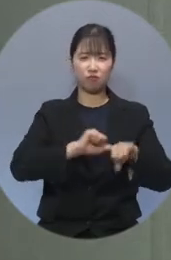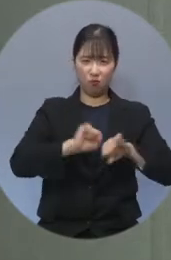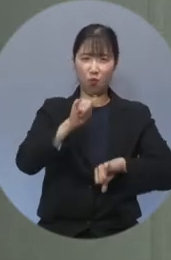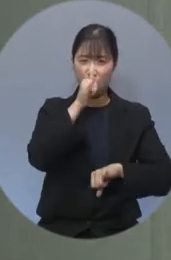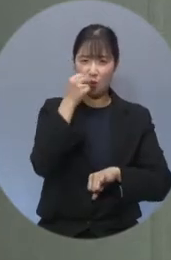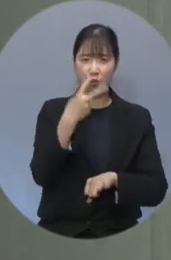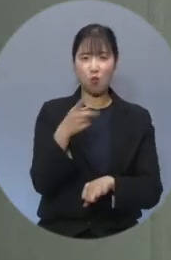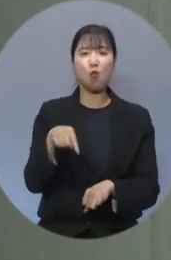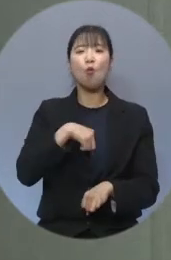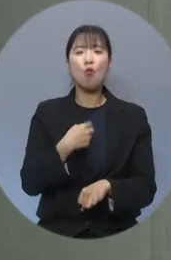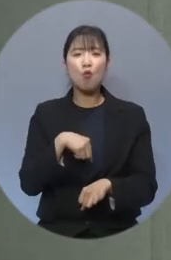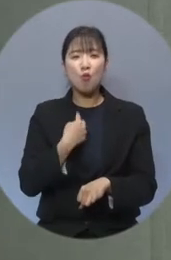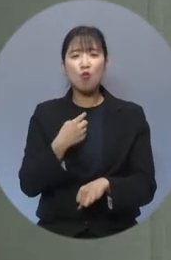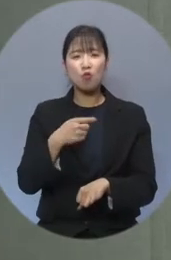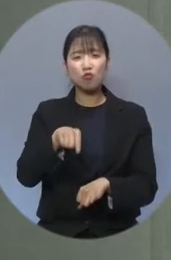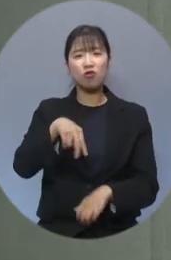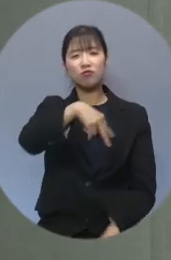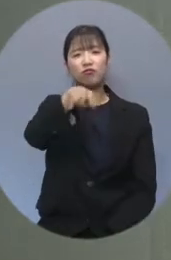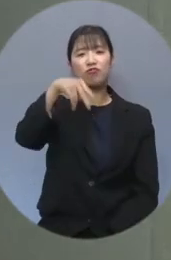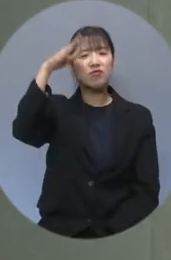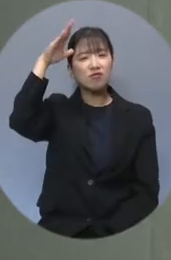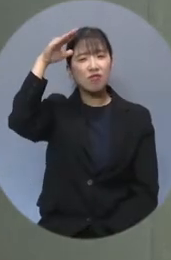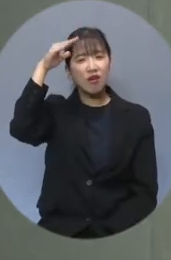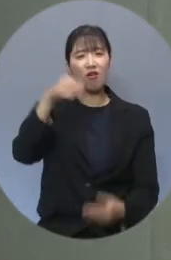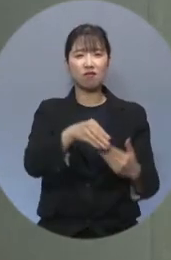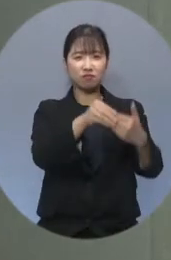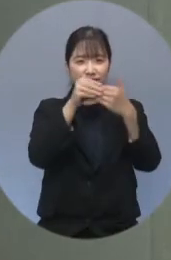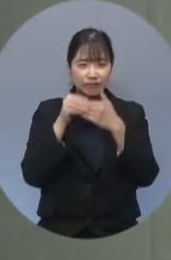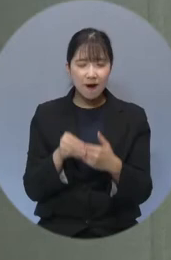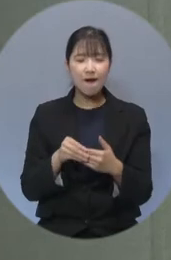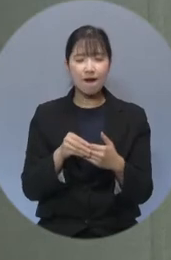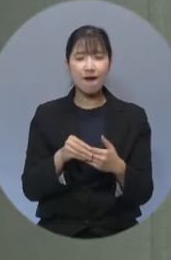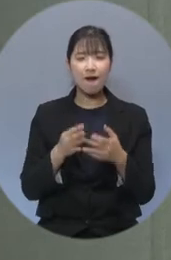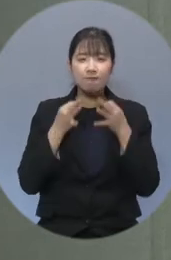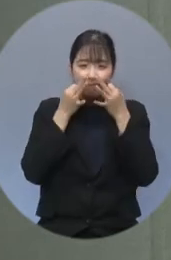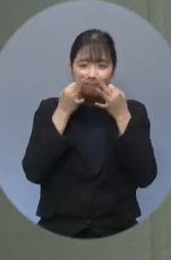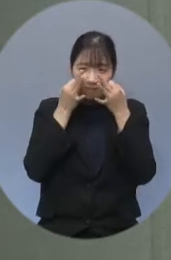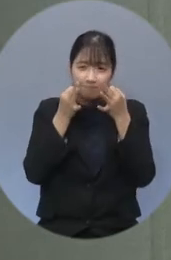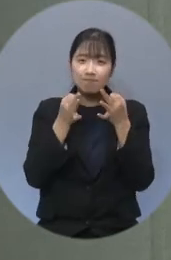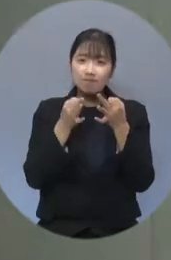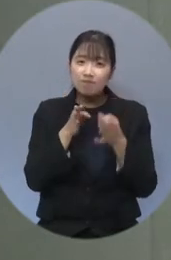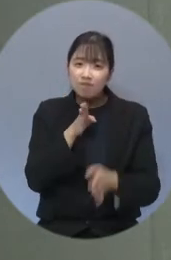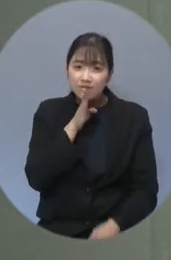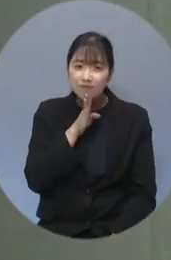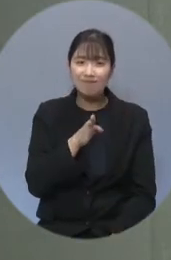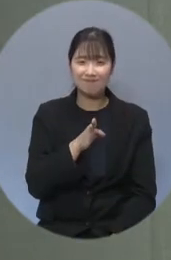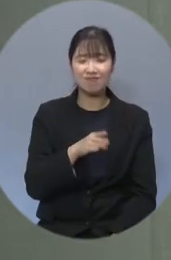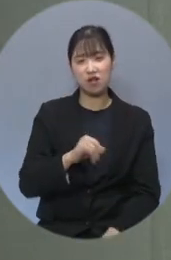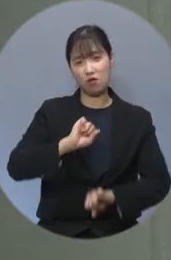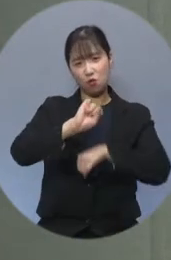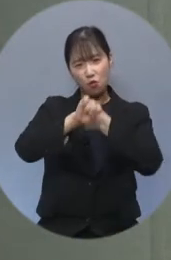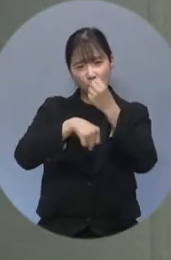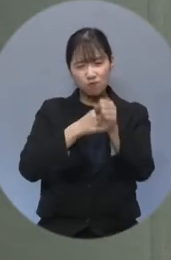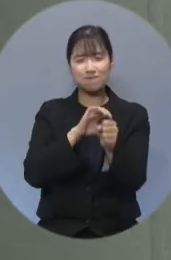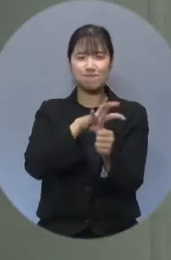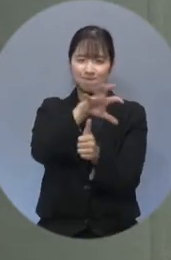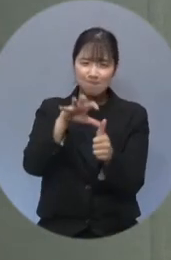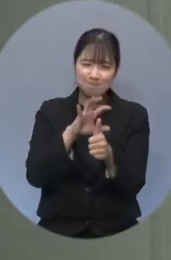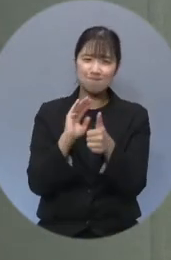본인도 유기견을 입양하는 데 앞장서고 계시고 아무튼 그 동물 애호에